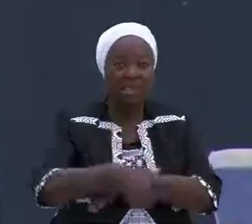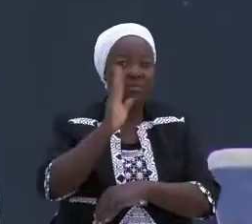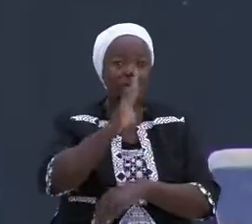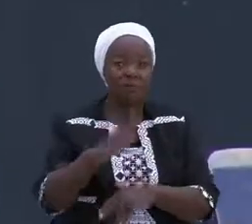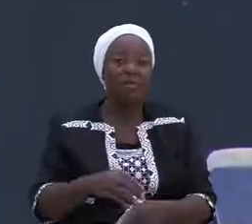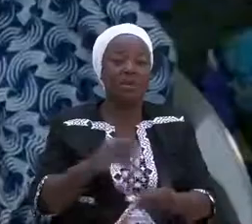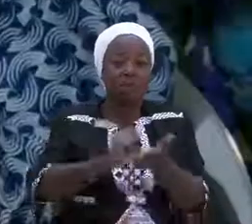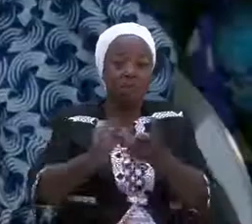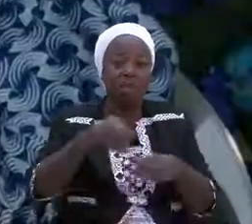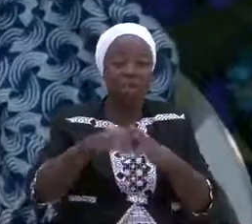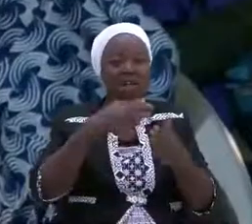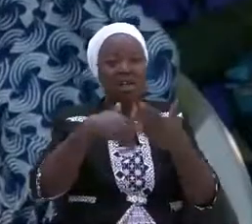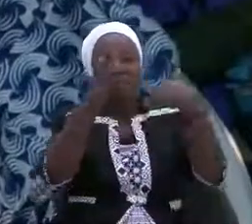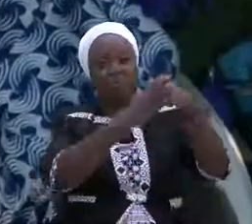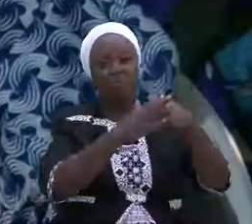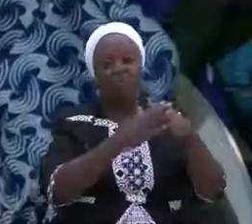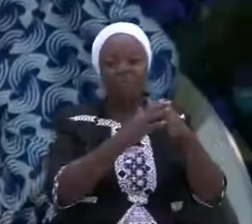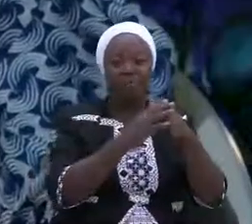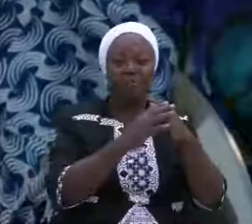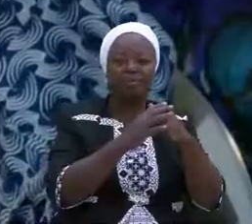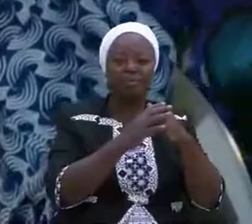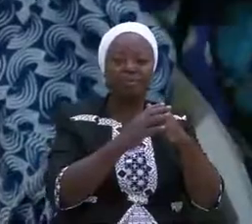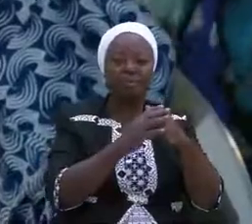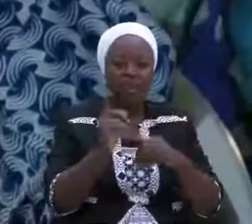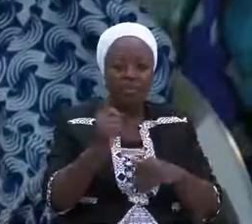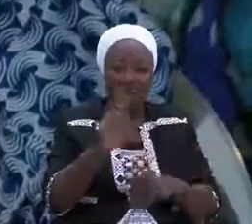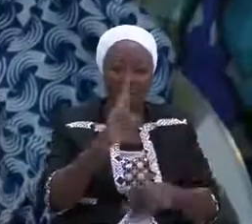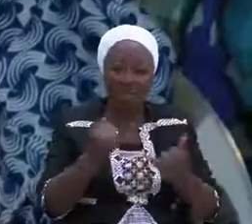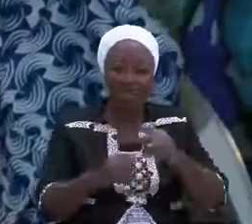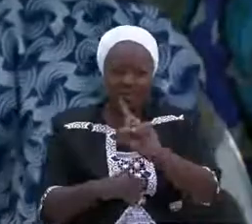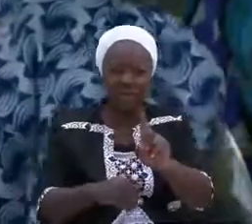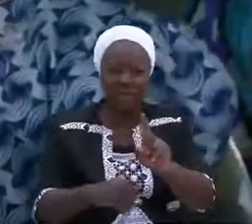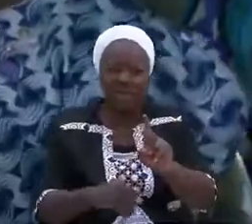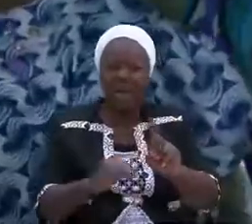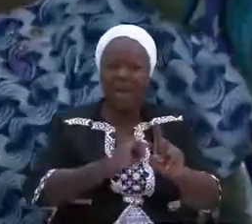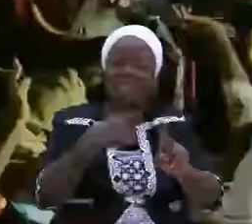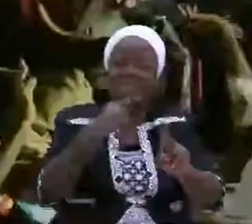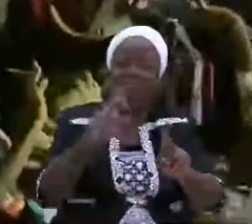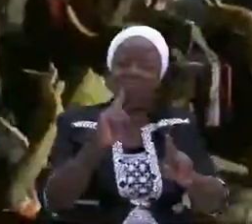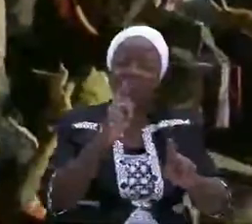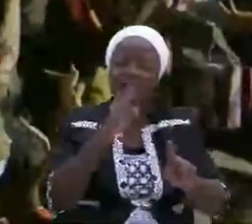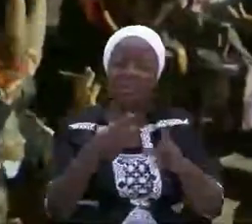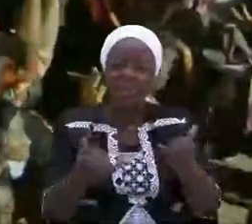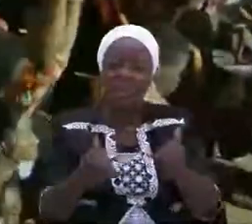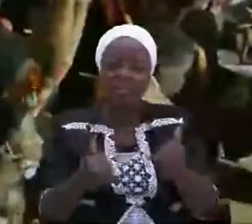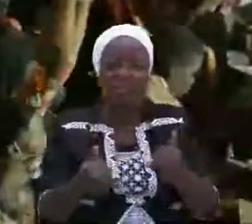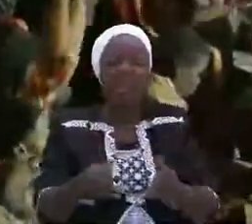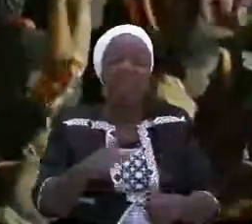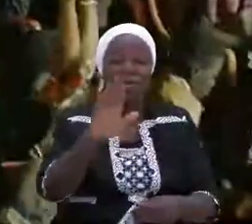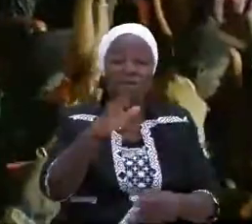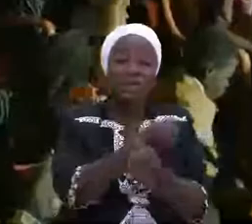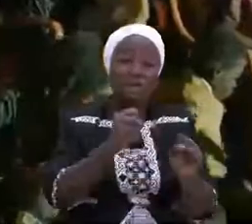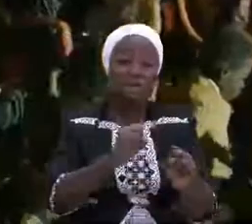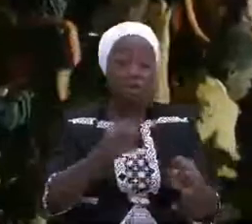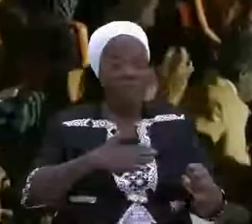sera enregistré au ciel. Où es-tu? J'ai dit, où es-tu? Ton salut ce